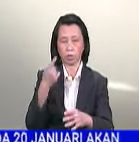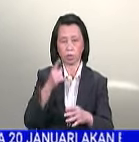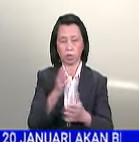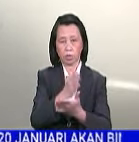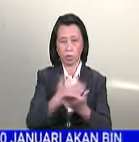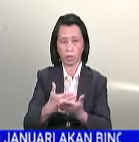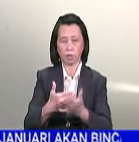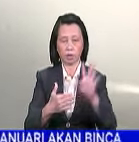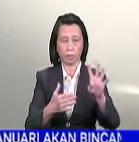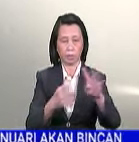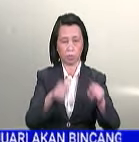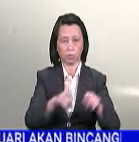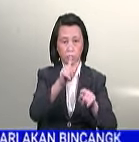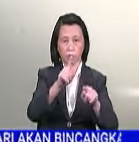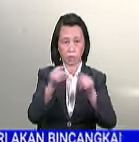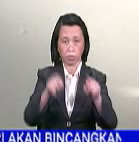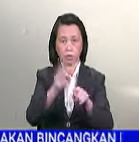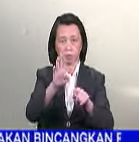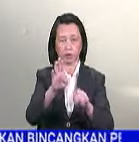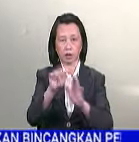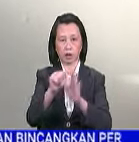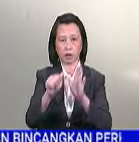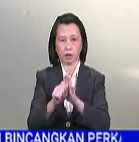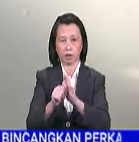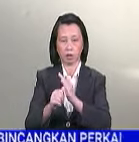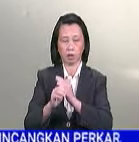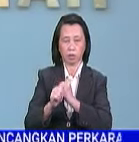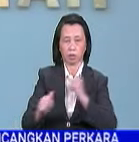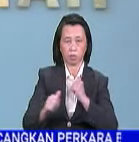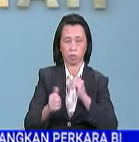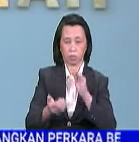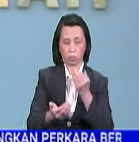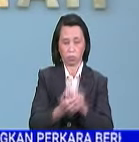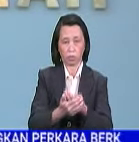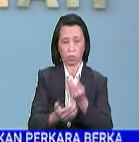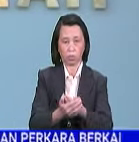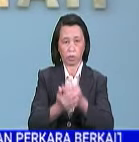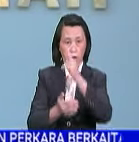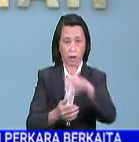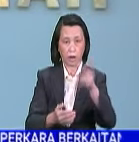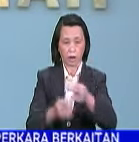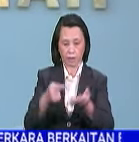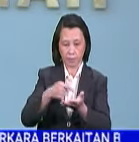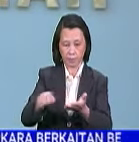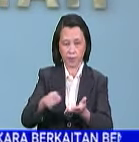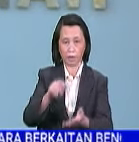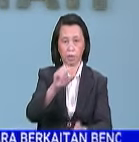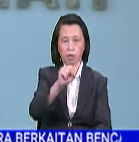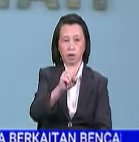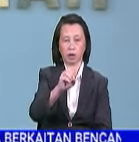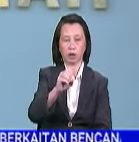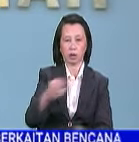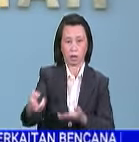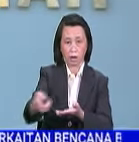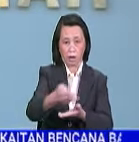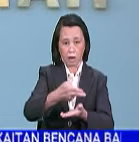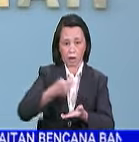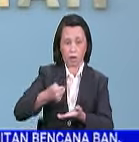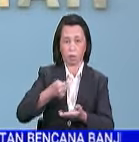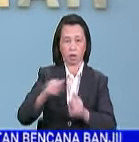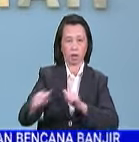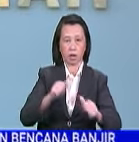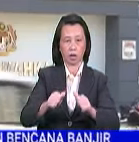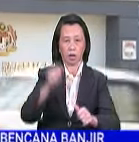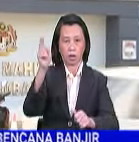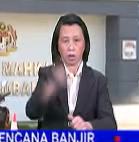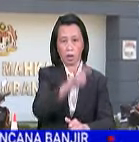subseksyen 4-1-B Akta Pencegahan Pengubahan Wang Haram, Pencegahan Pembiayaan Keganasan dan Hasil daripada Aktiviti